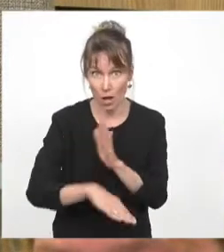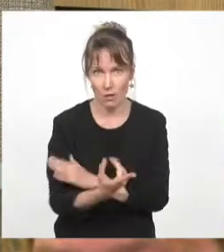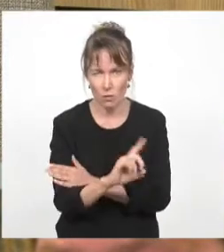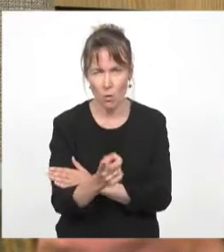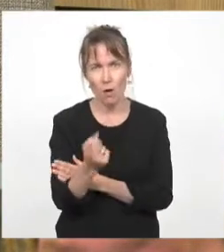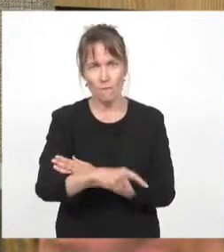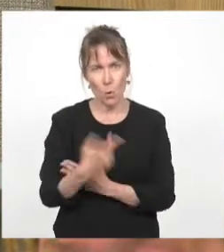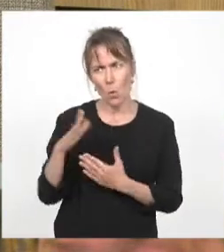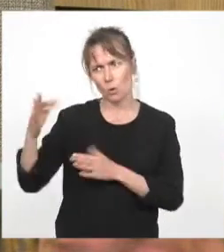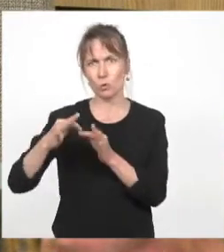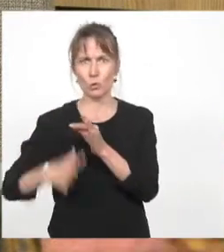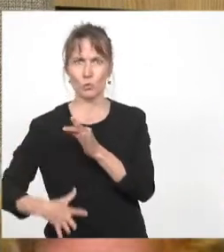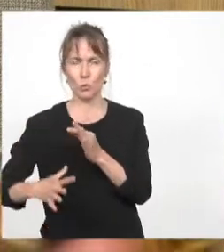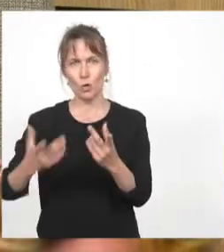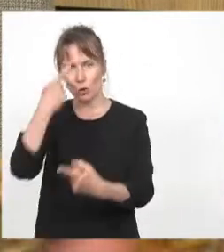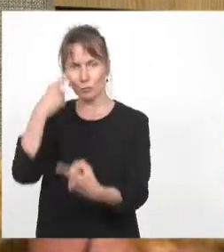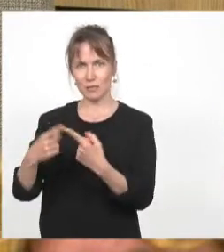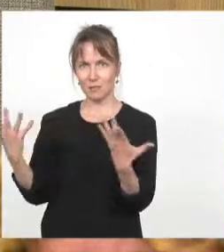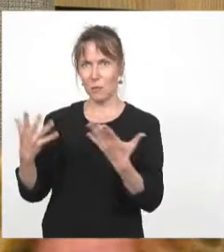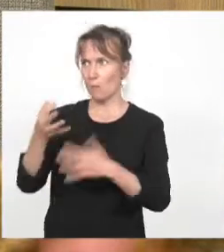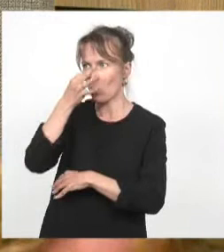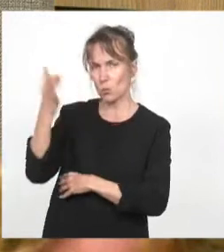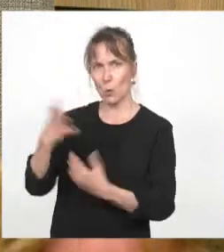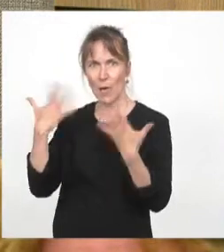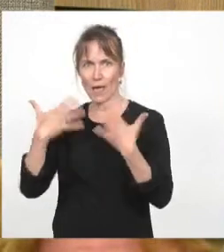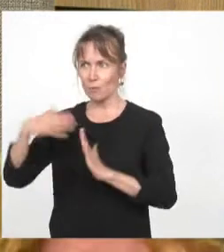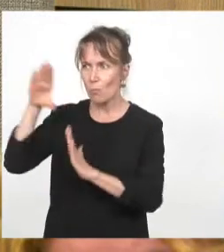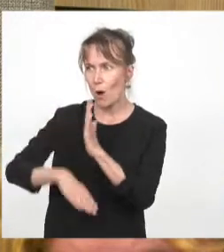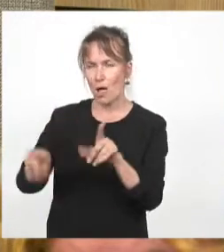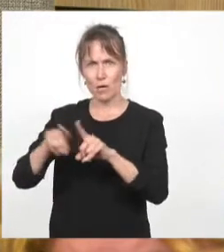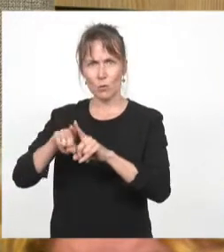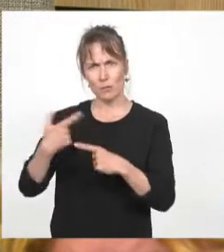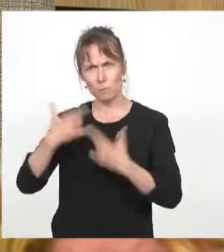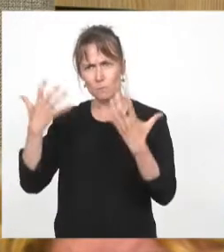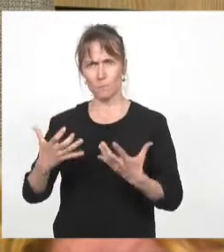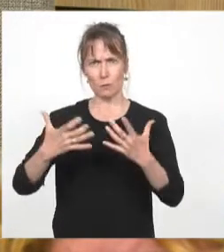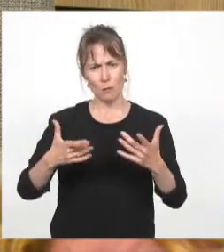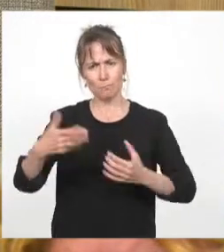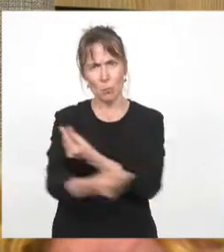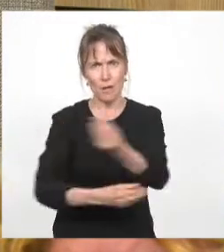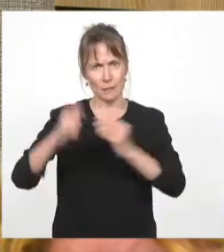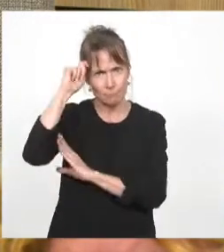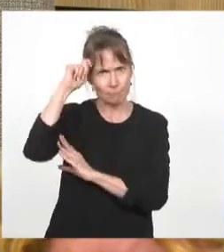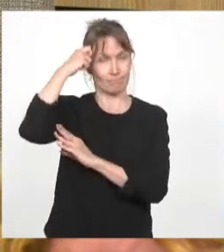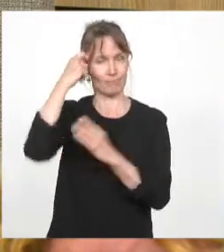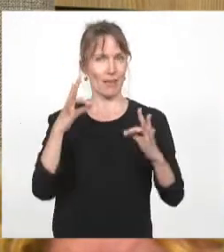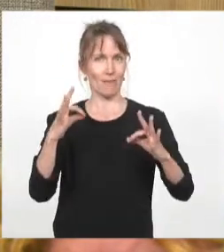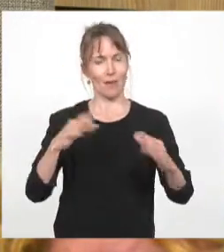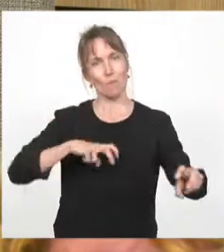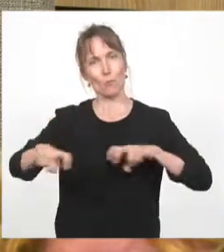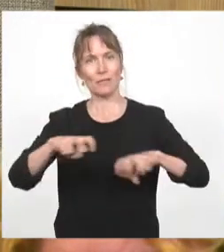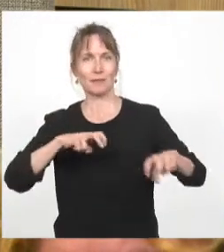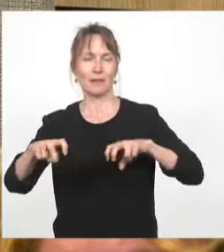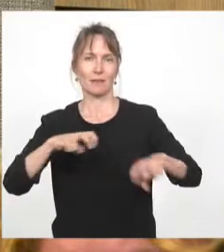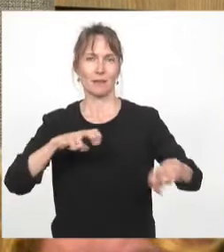contre la pollution de l'air, pour une métropole à santé positive et pour des révolutions en matière de comportement de mobilité. Des révolutions qui soient pour autant acceptables